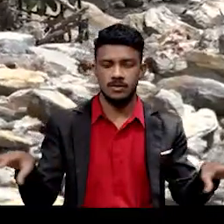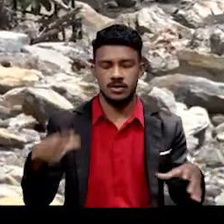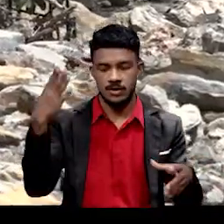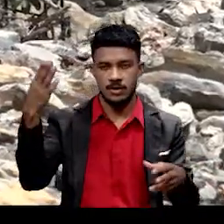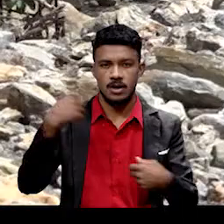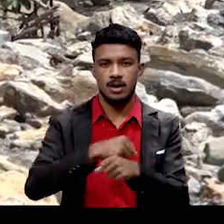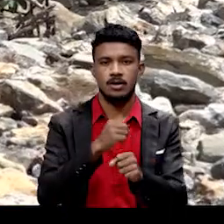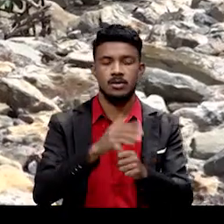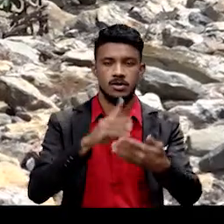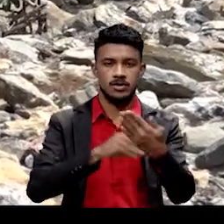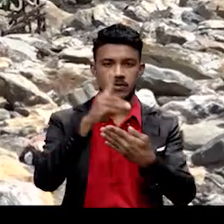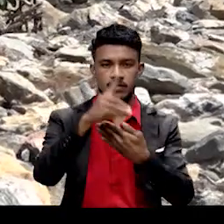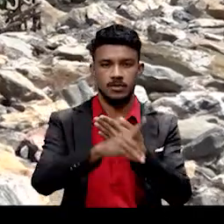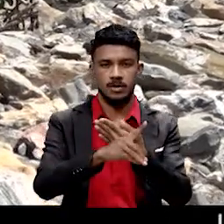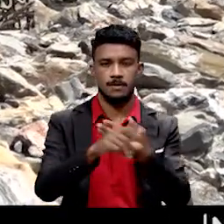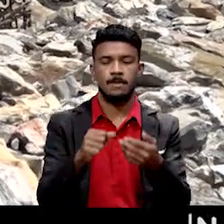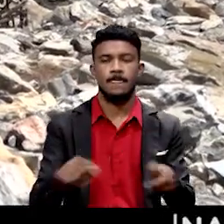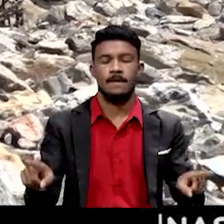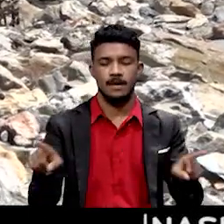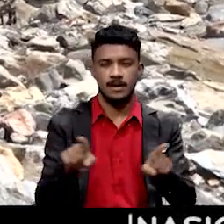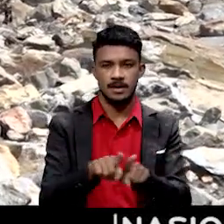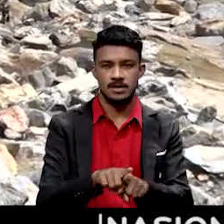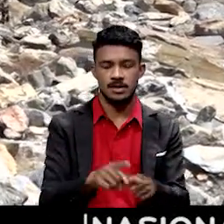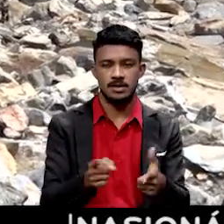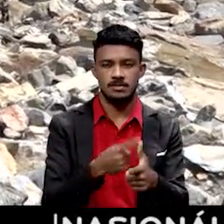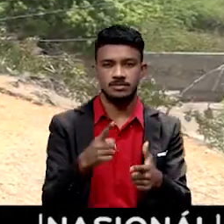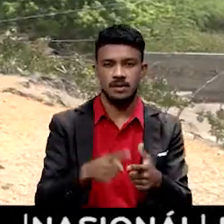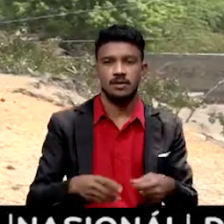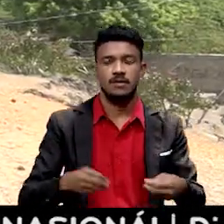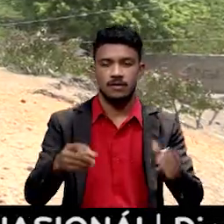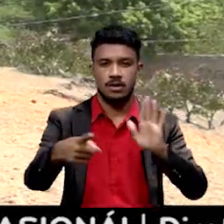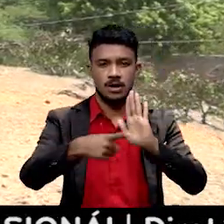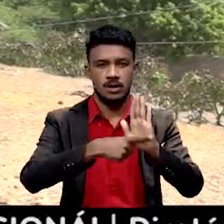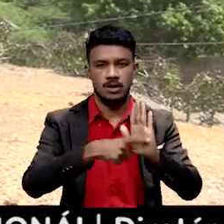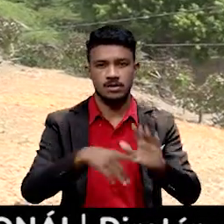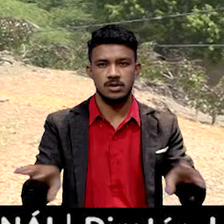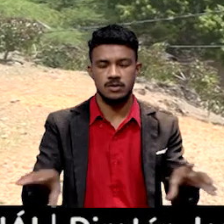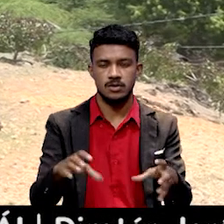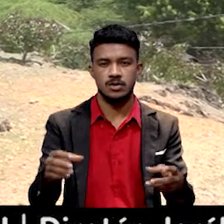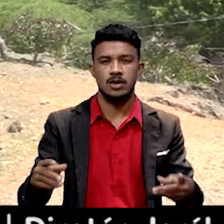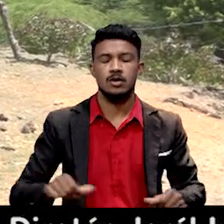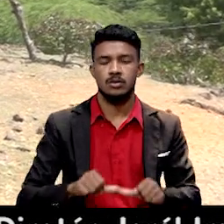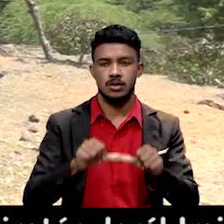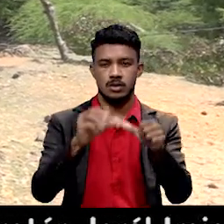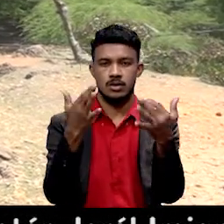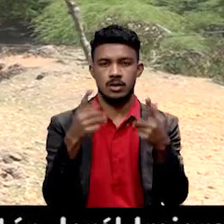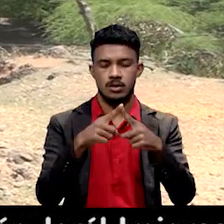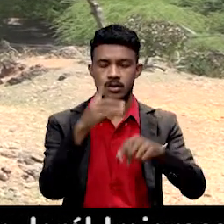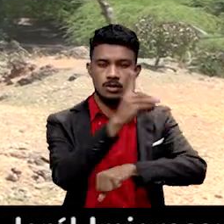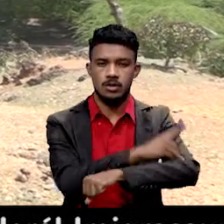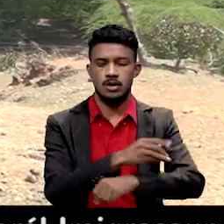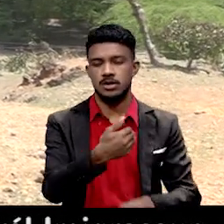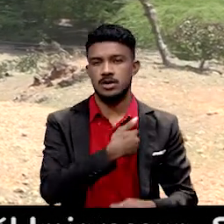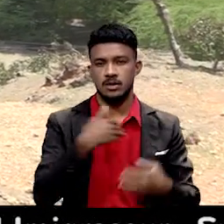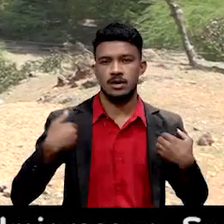halo desenvolvimento. Mas que nu ne, efeito negativo proseto ne continua to ohing lorong, no si dau ki iha